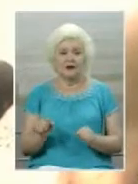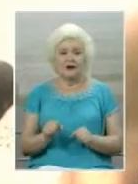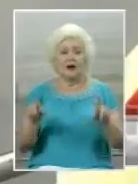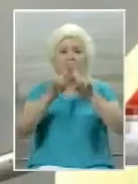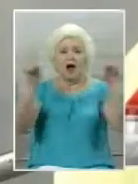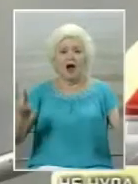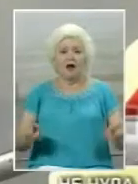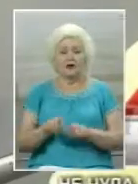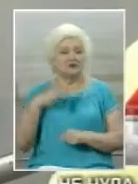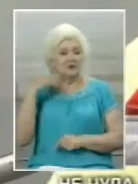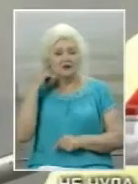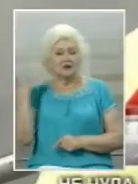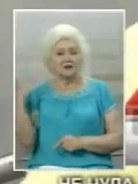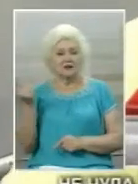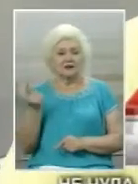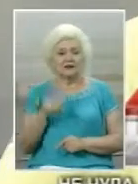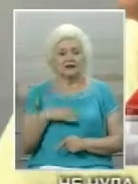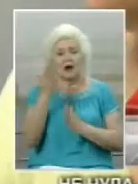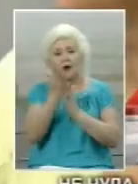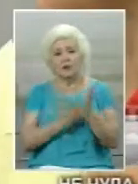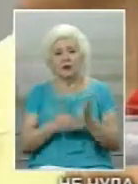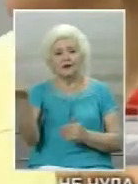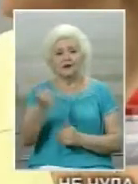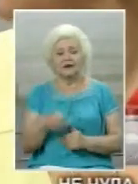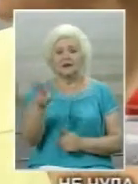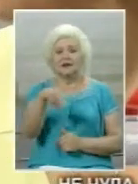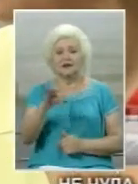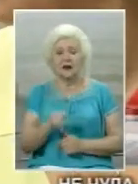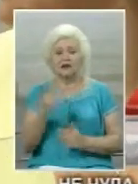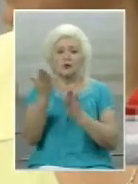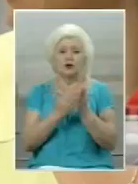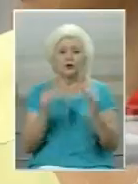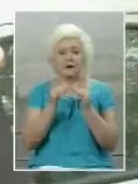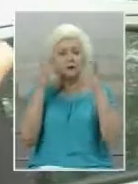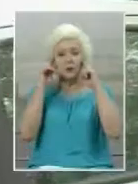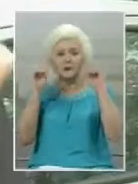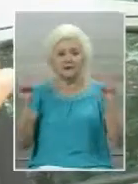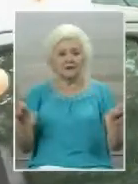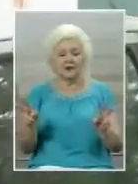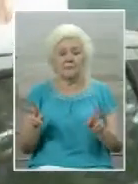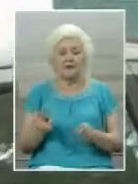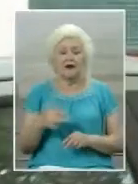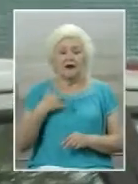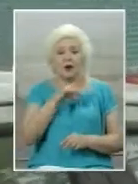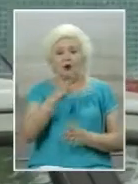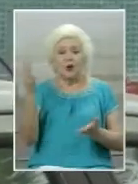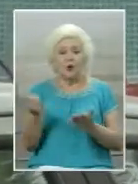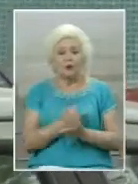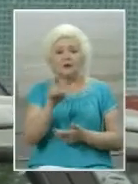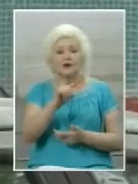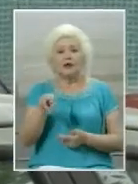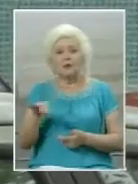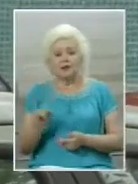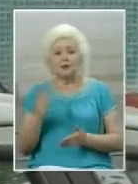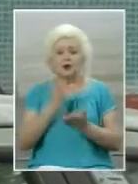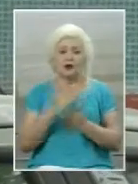доски немає. Не чула. Я половина неділі на дачі, половина вдома, не знаю. В Яни Піманової є вдома і